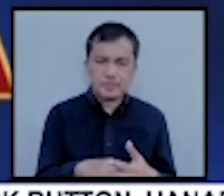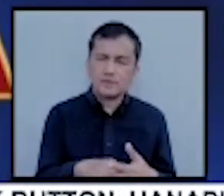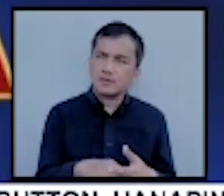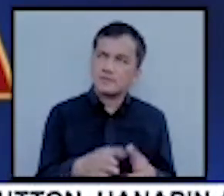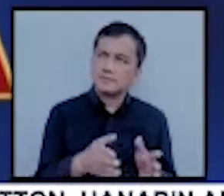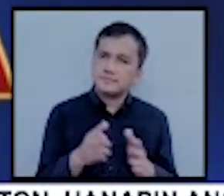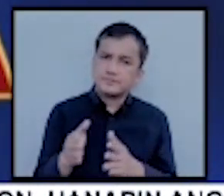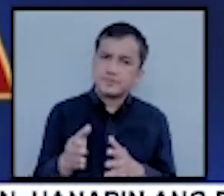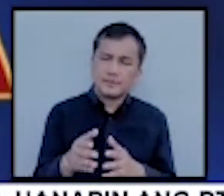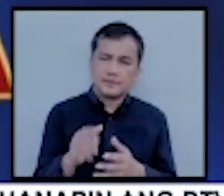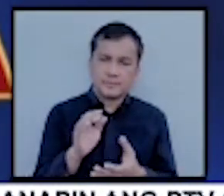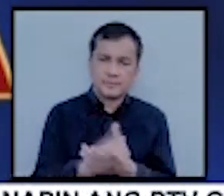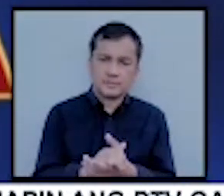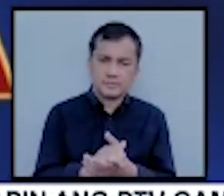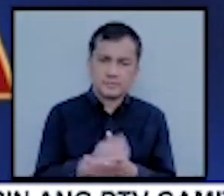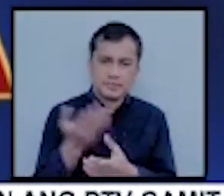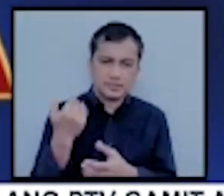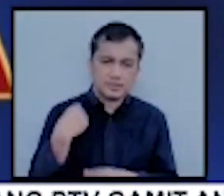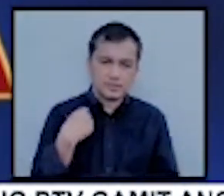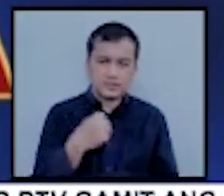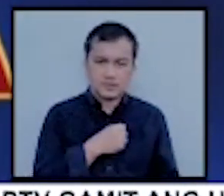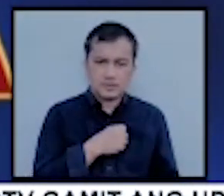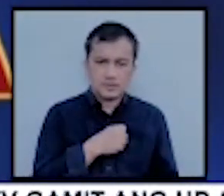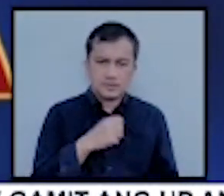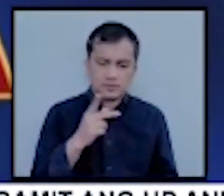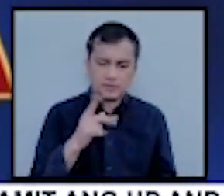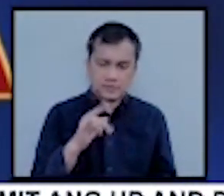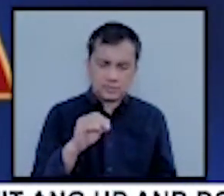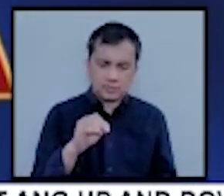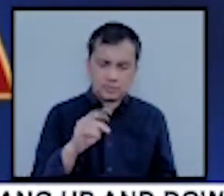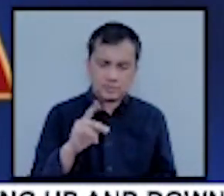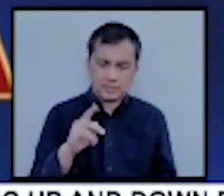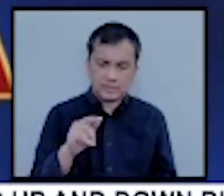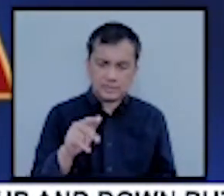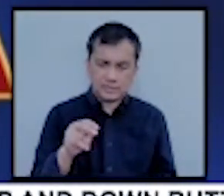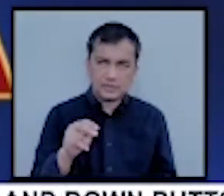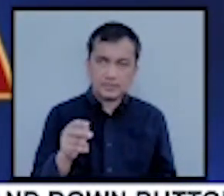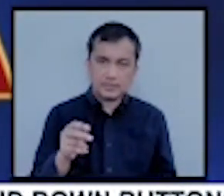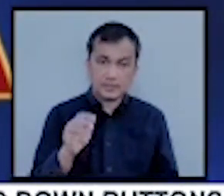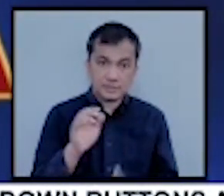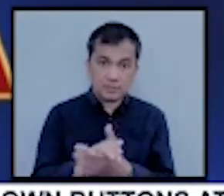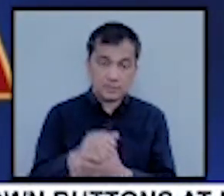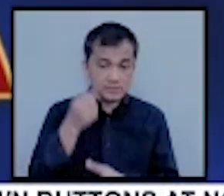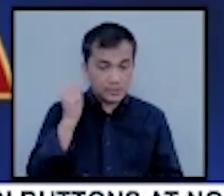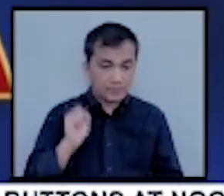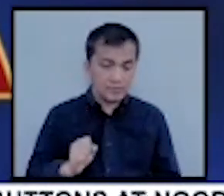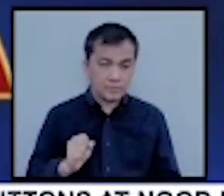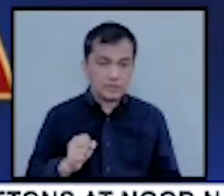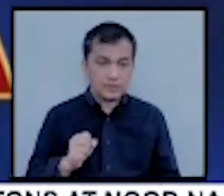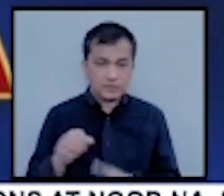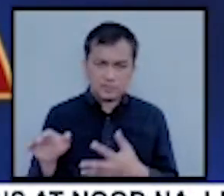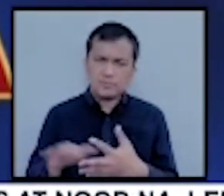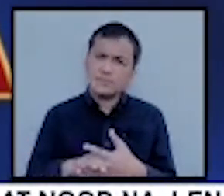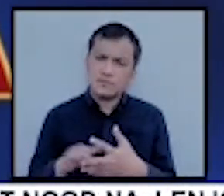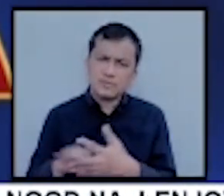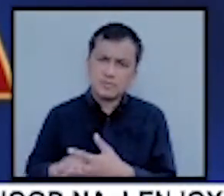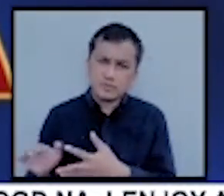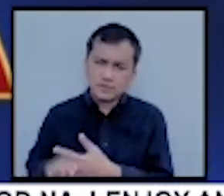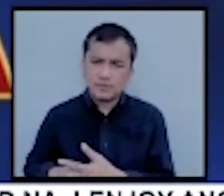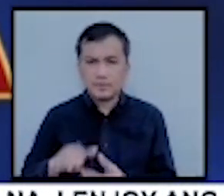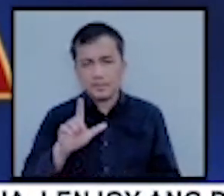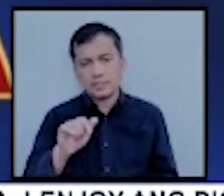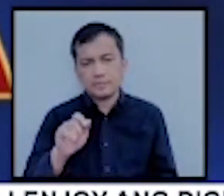si mag-asawang dating Senador Kiko Pangilinan at ang kanyang asawang si Sharon Cuneta ay nagsampad din ng kaso ng libel.